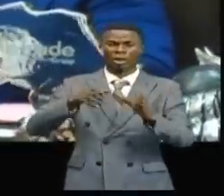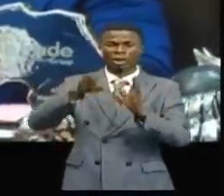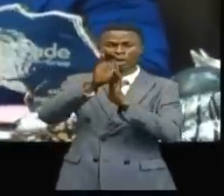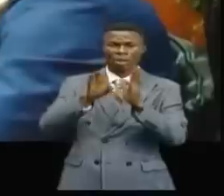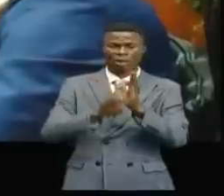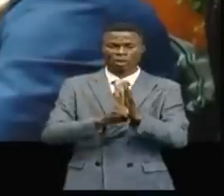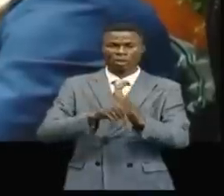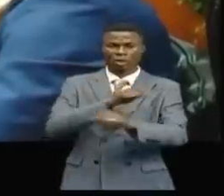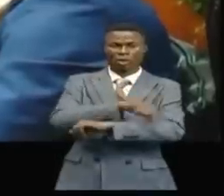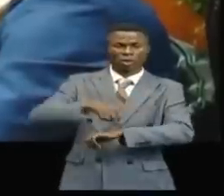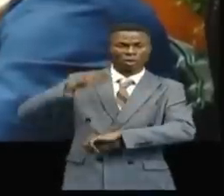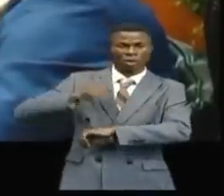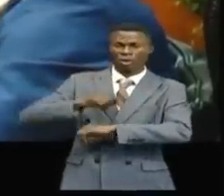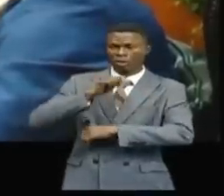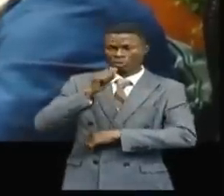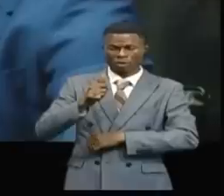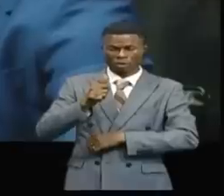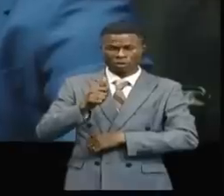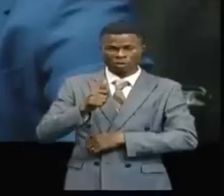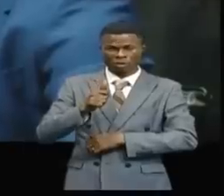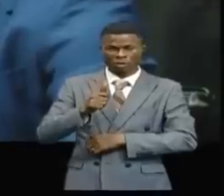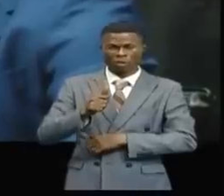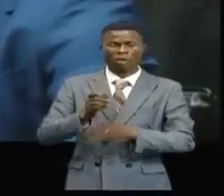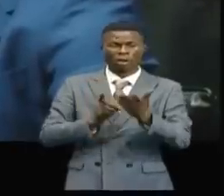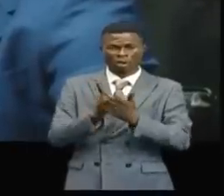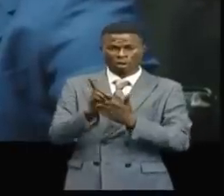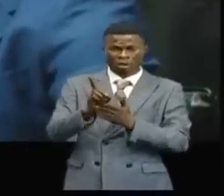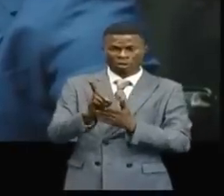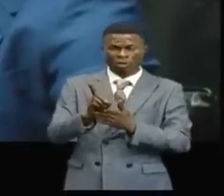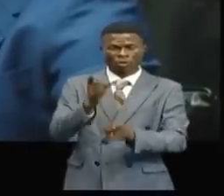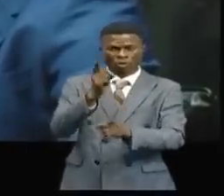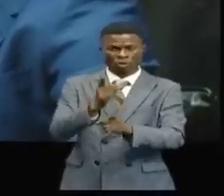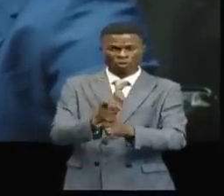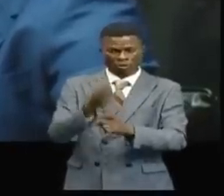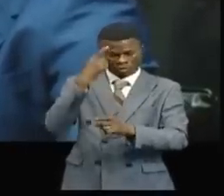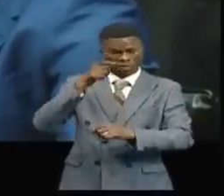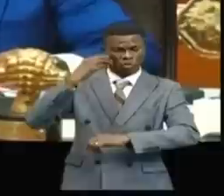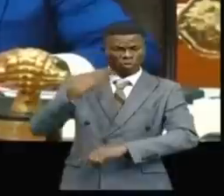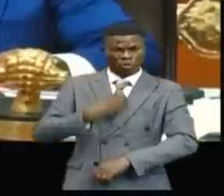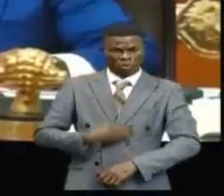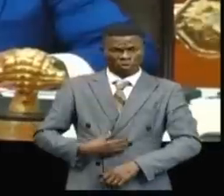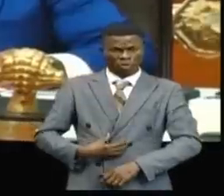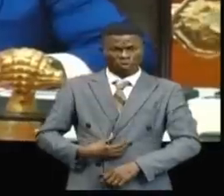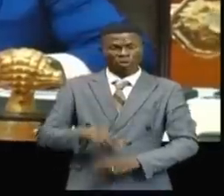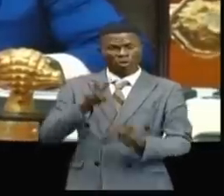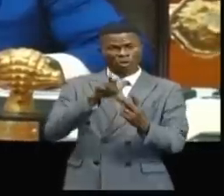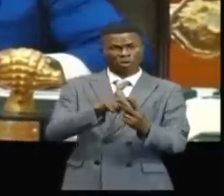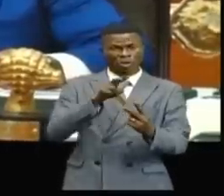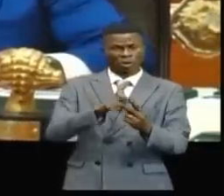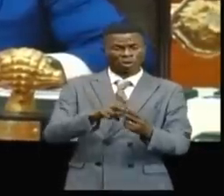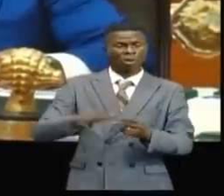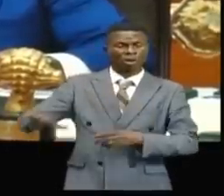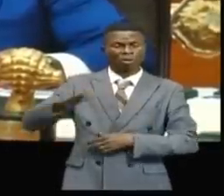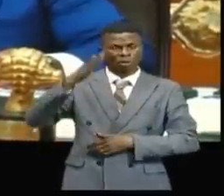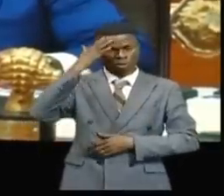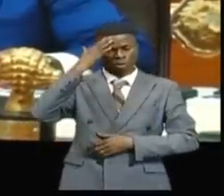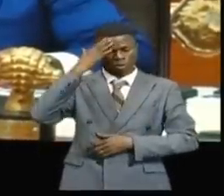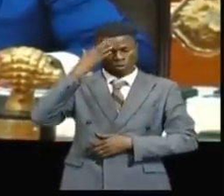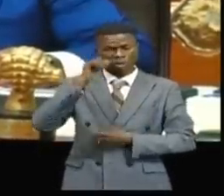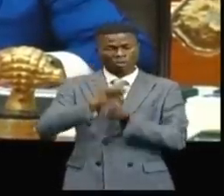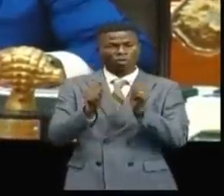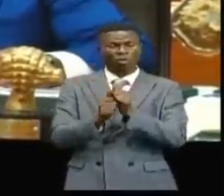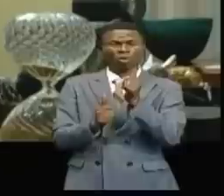pouvoir judiciaire, qui, bien plus qu'un droit exclusif pour le magistrat, est une garantie reconnue pour les